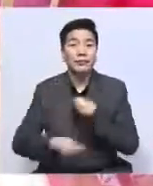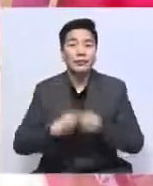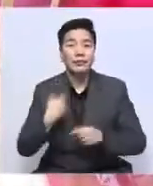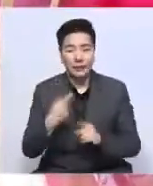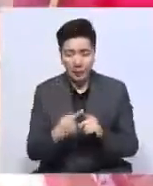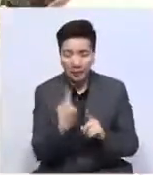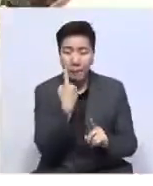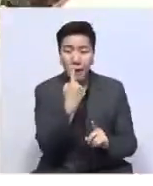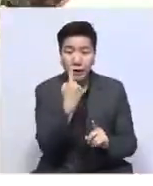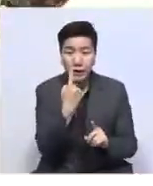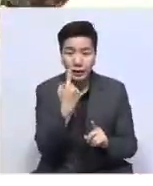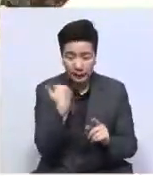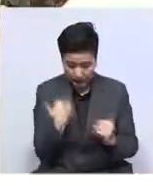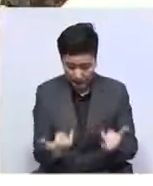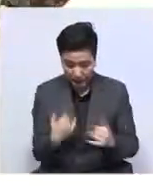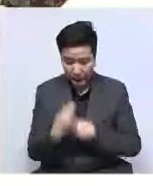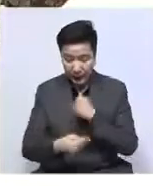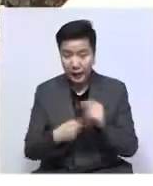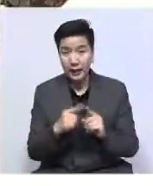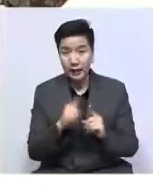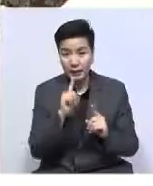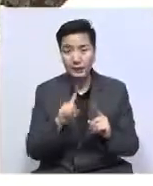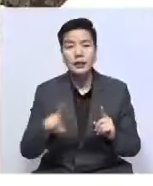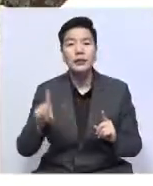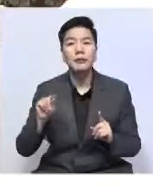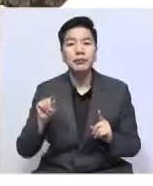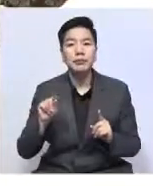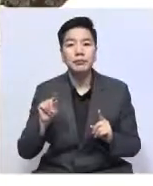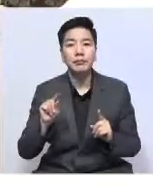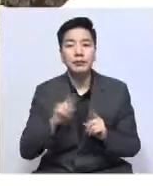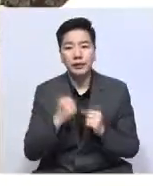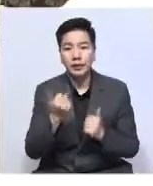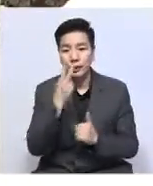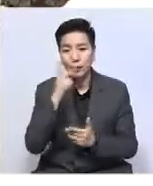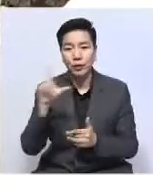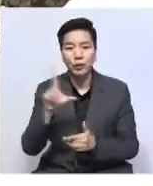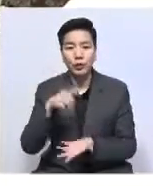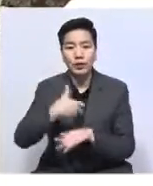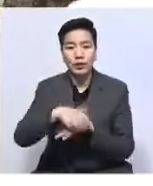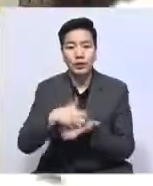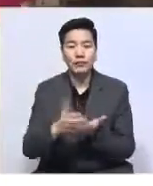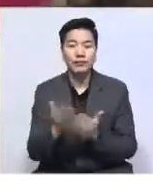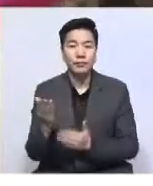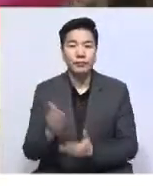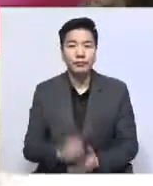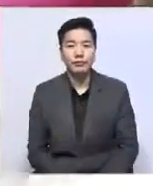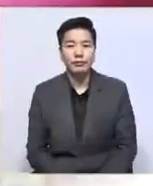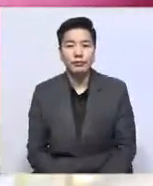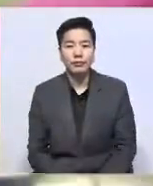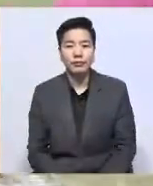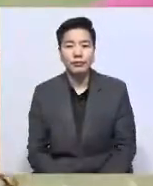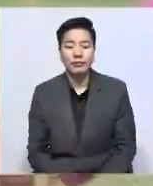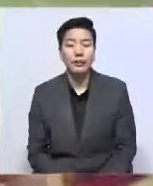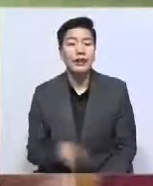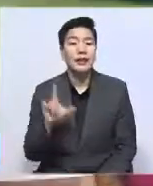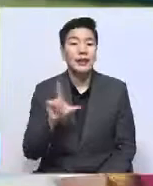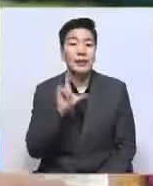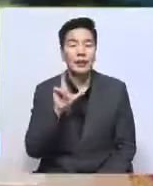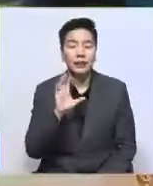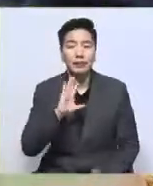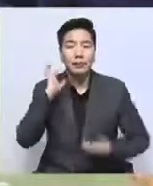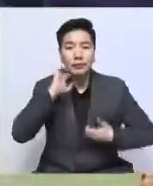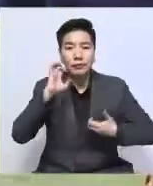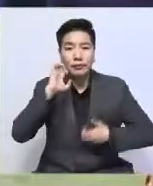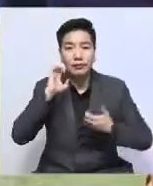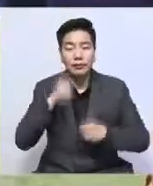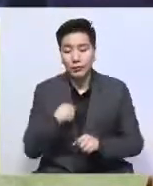ต่ตัวละ1บาทจนตอนนี้ขายอยู่ที่ตัวละ20บาทเท่านั้นไปฟังเสียงคุณลุงกันค่ะ แม่ลิงตกปลาแม่เค